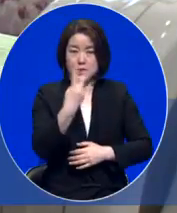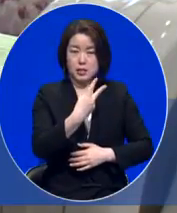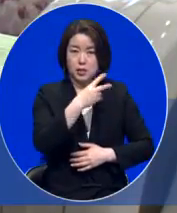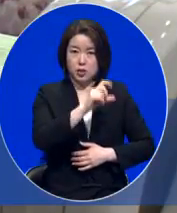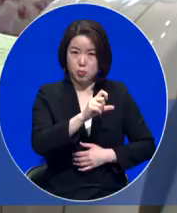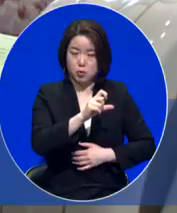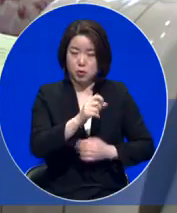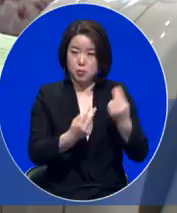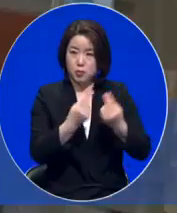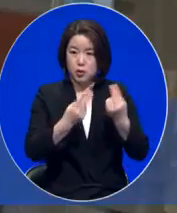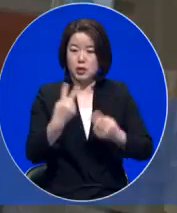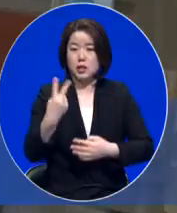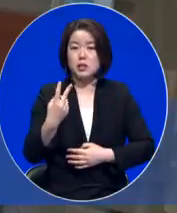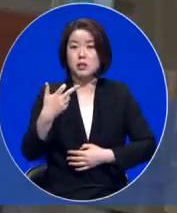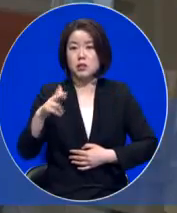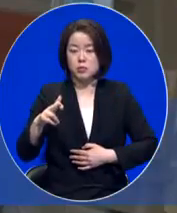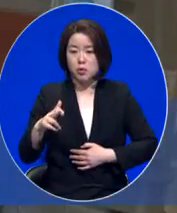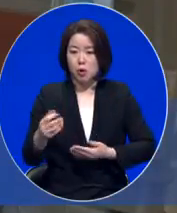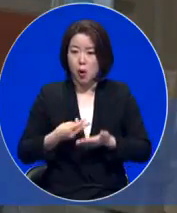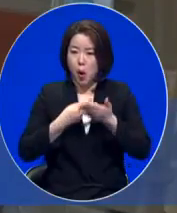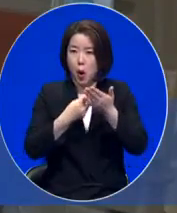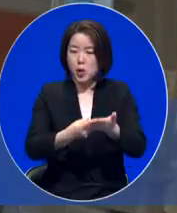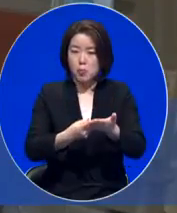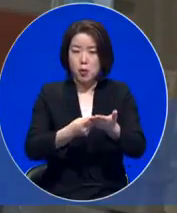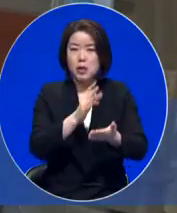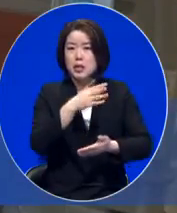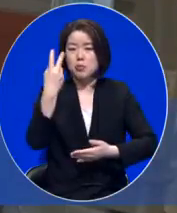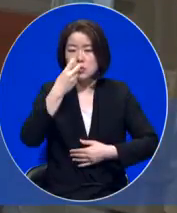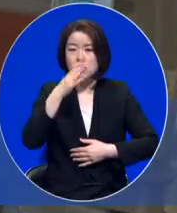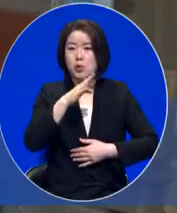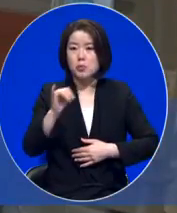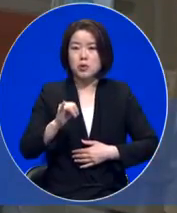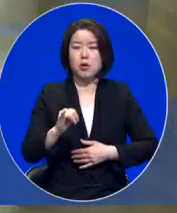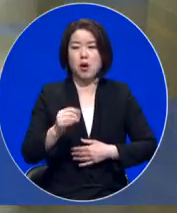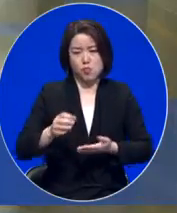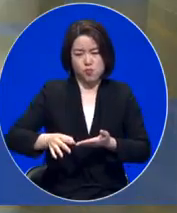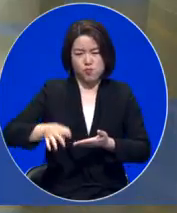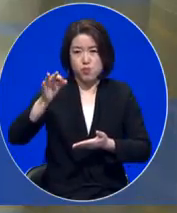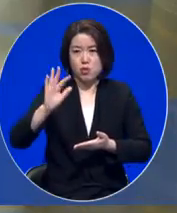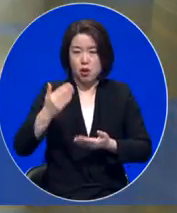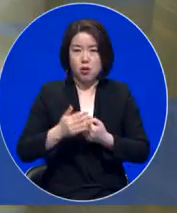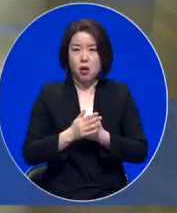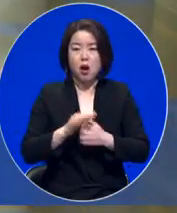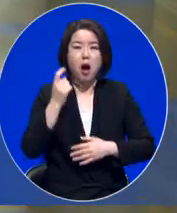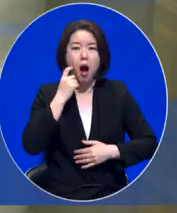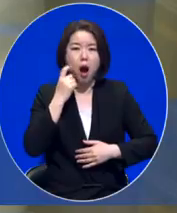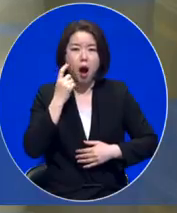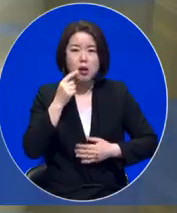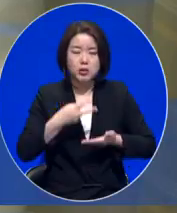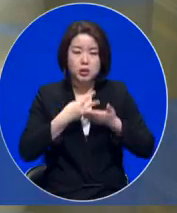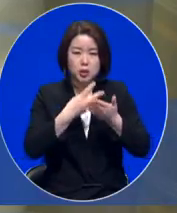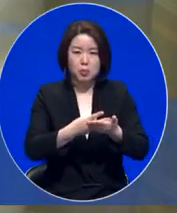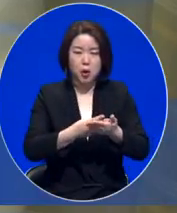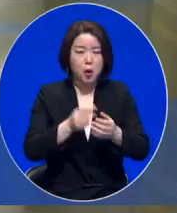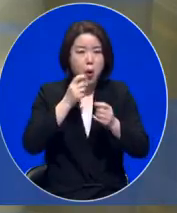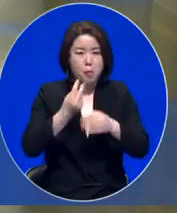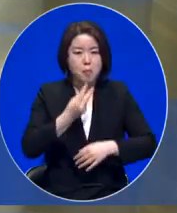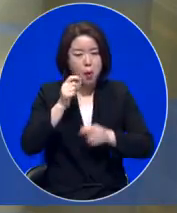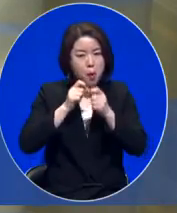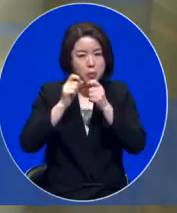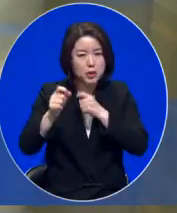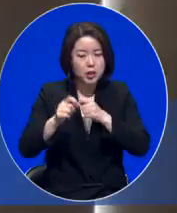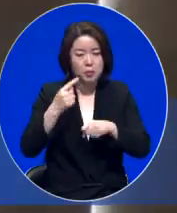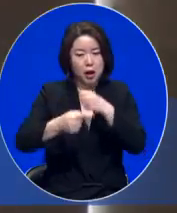2017년 입원환자 진료비가 19.5% 증가했고 허위 입원 환자 등에 대한 보험 사기도 매년